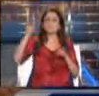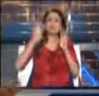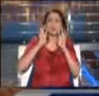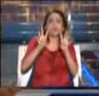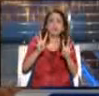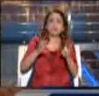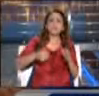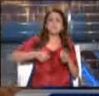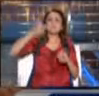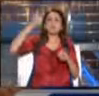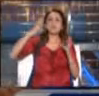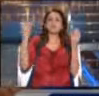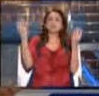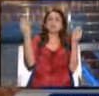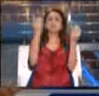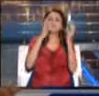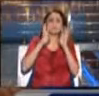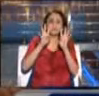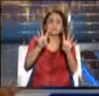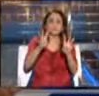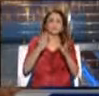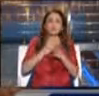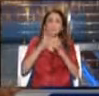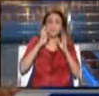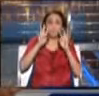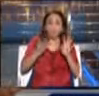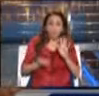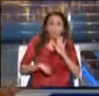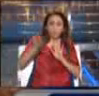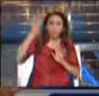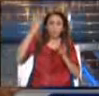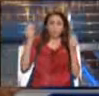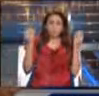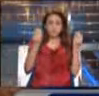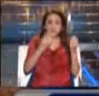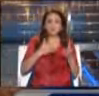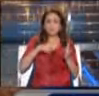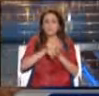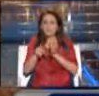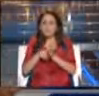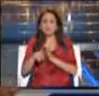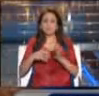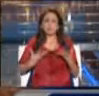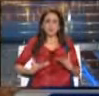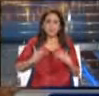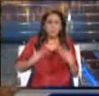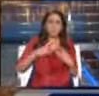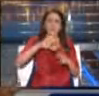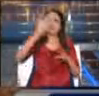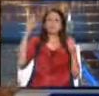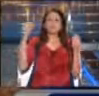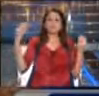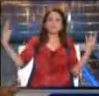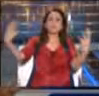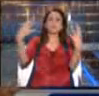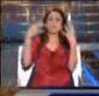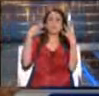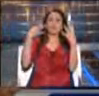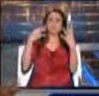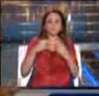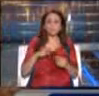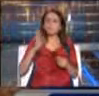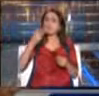نسبة المشاهدة تعلى، فهو معتقد ان نسبة المشاهدة بتعلى بالإثارة والفتنة. ممكن يكون مش من كدب اللي بيقول الكلام ده،